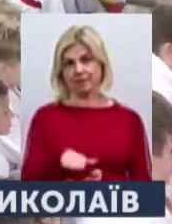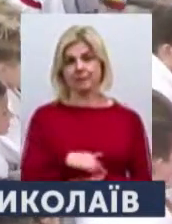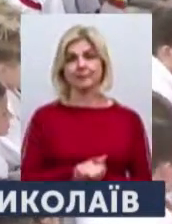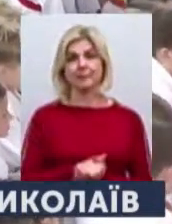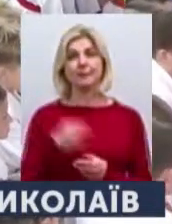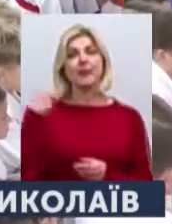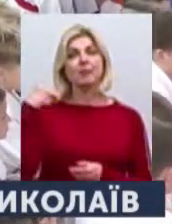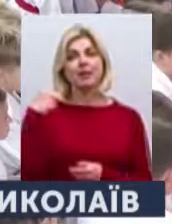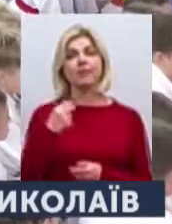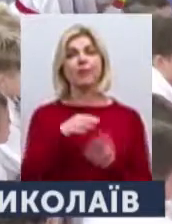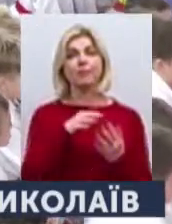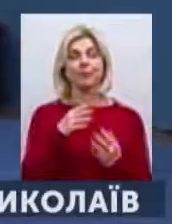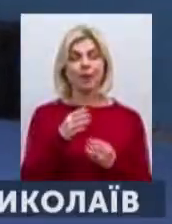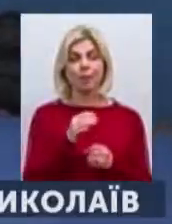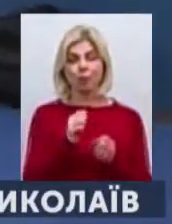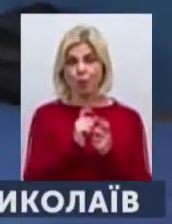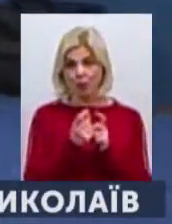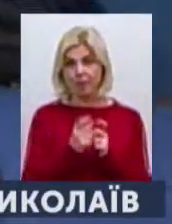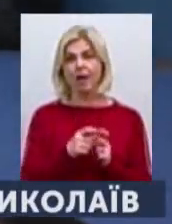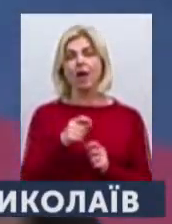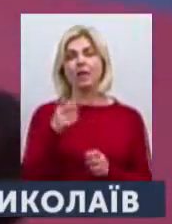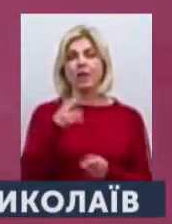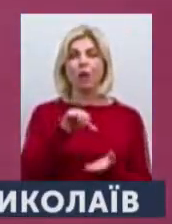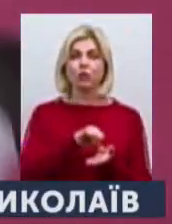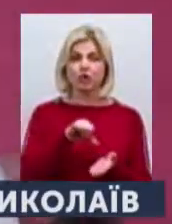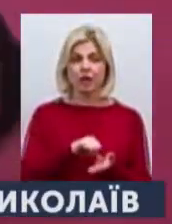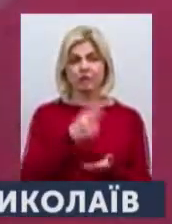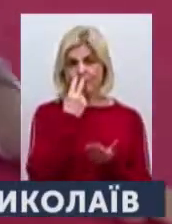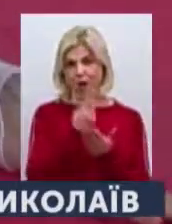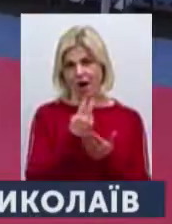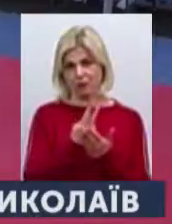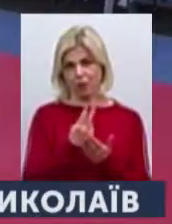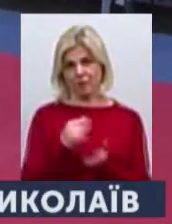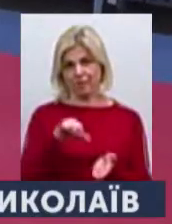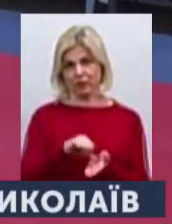перерві між двобоями для глядачів та учасників відбулись показові виступи.